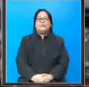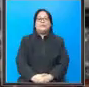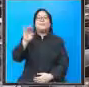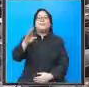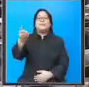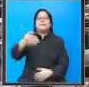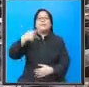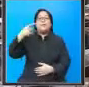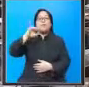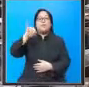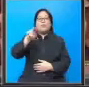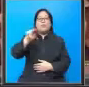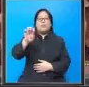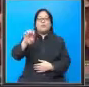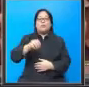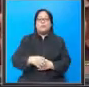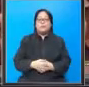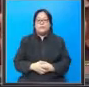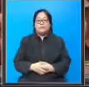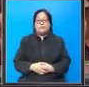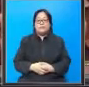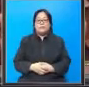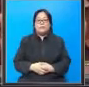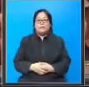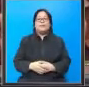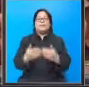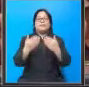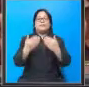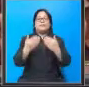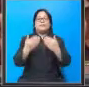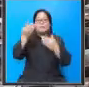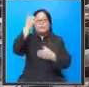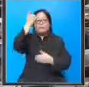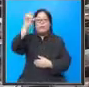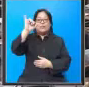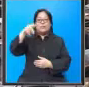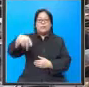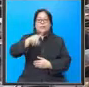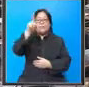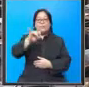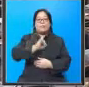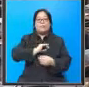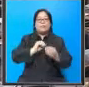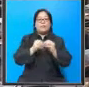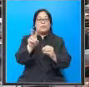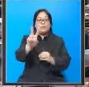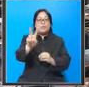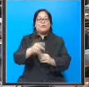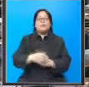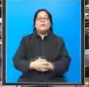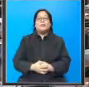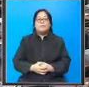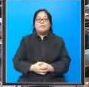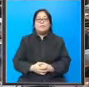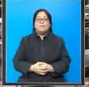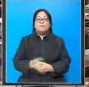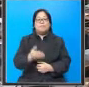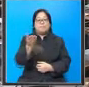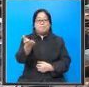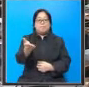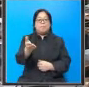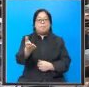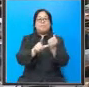Oh ya Gom ataupun Joon Young Oh makasih Datuk yang dipertua soalan saya nomor 2